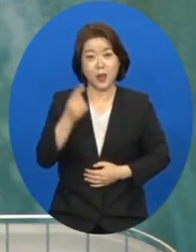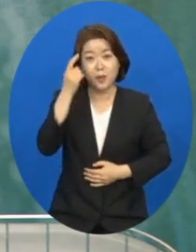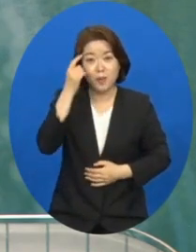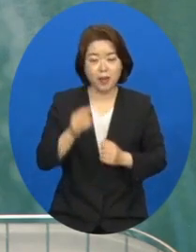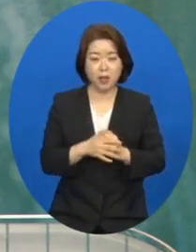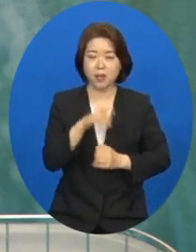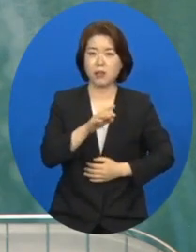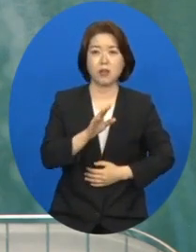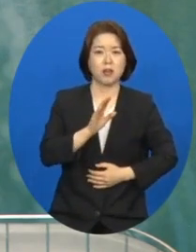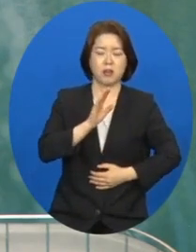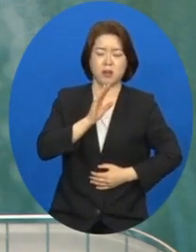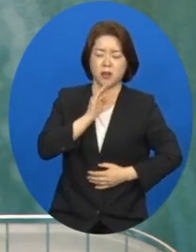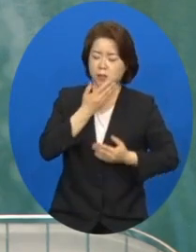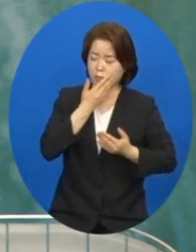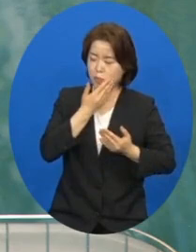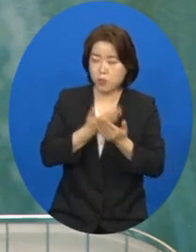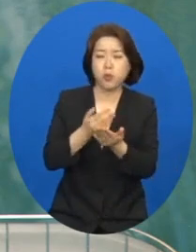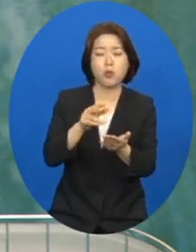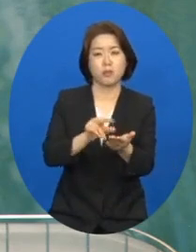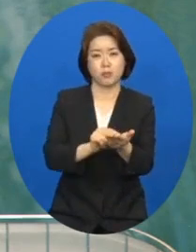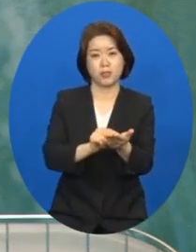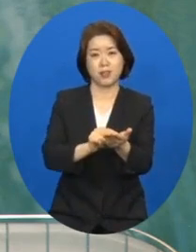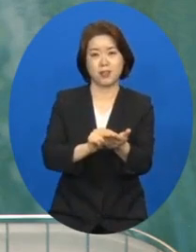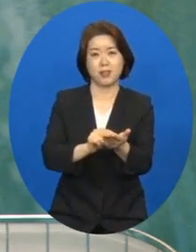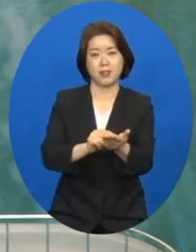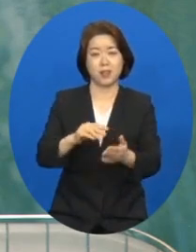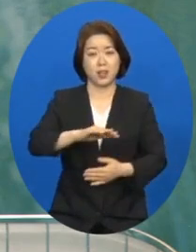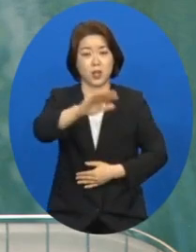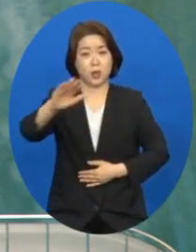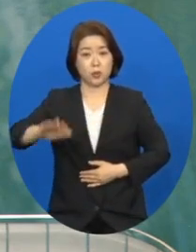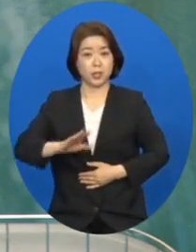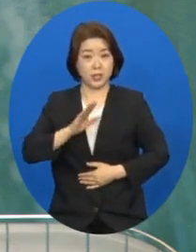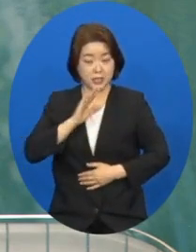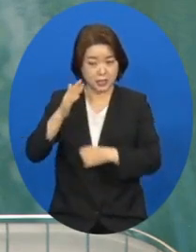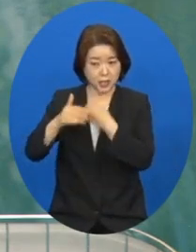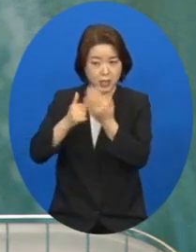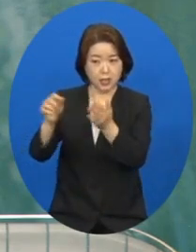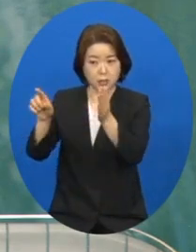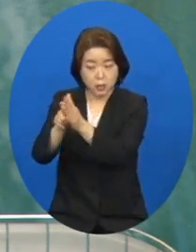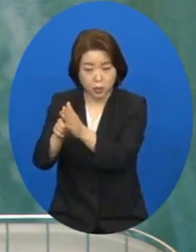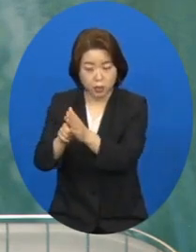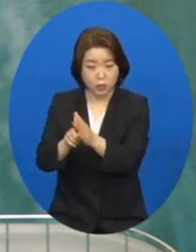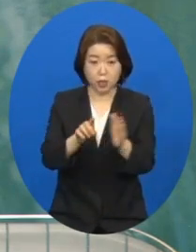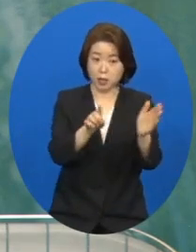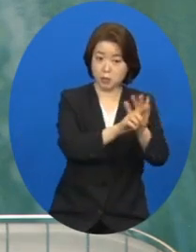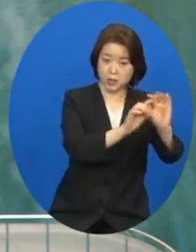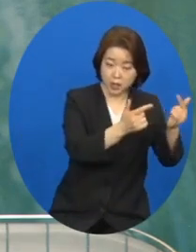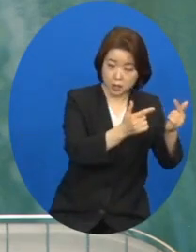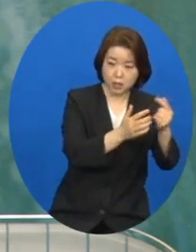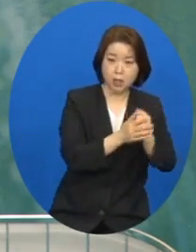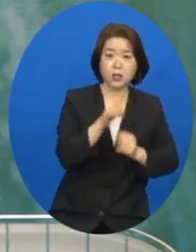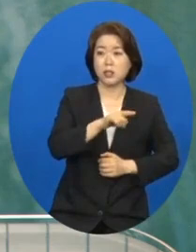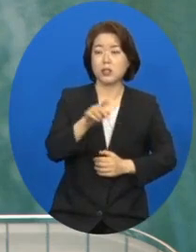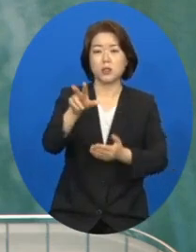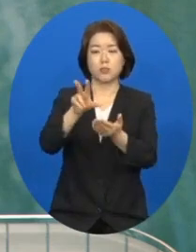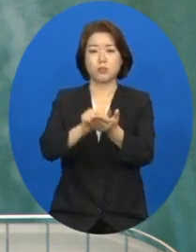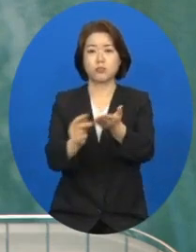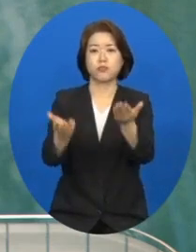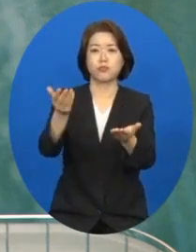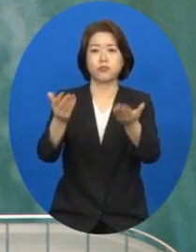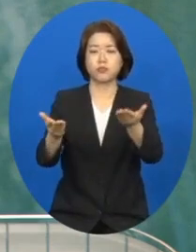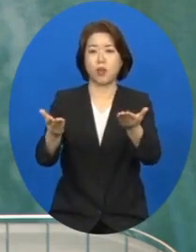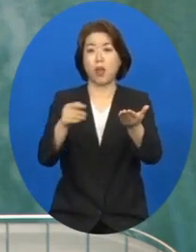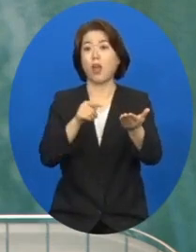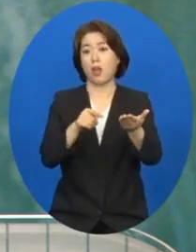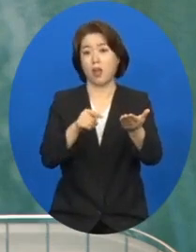이건 너무너무 중요한 문제인 거예요. 우리가 진짜 하나님을 믿느냐, 믿지 않느냐 하는 문제가 달린